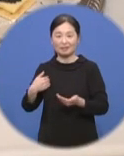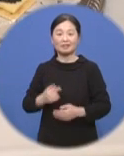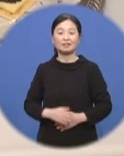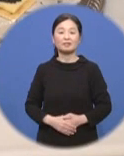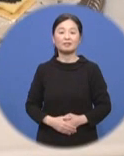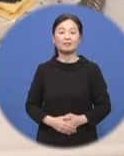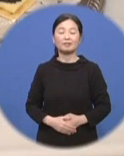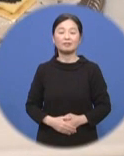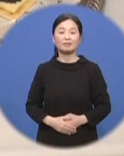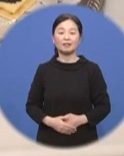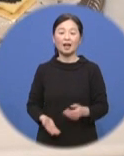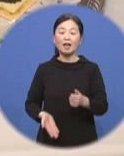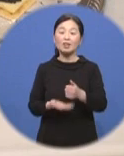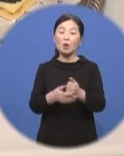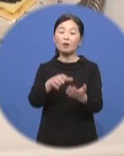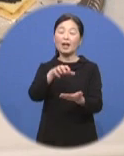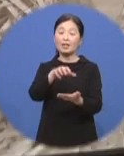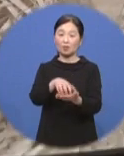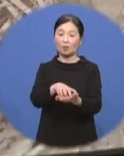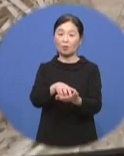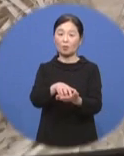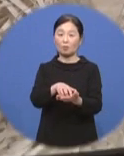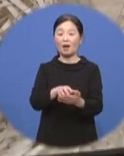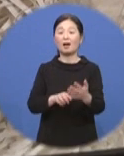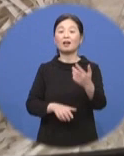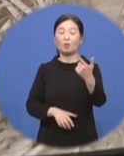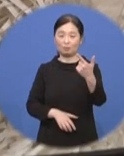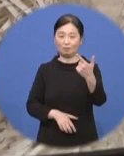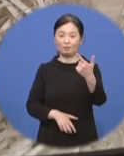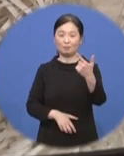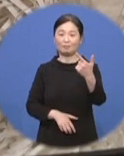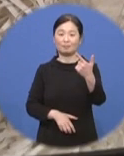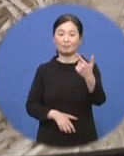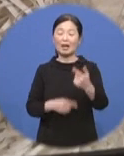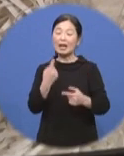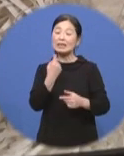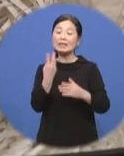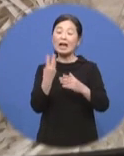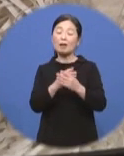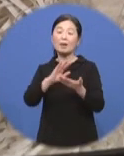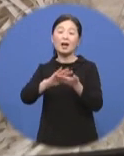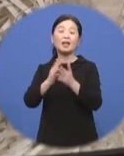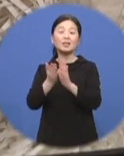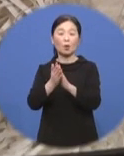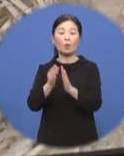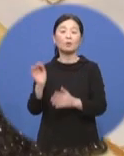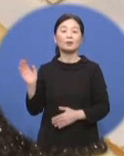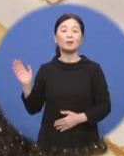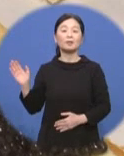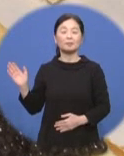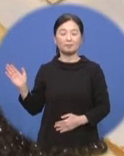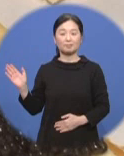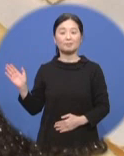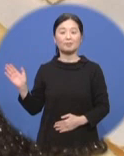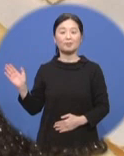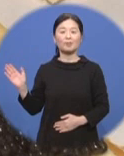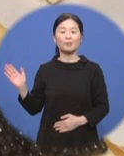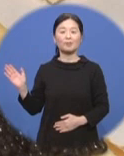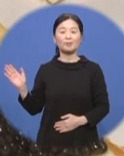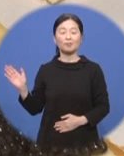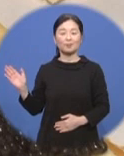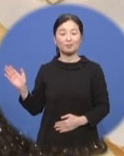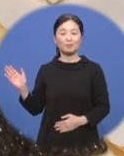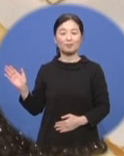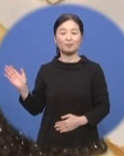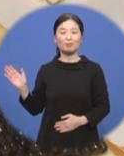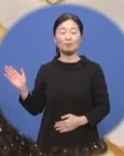審査委員奨励賞には6品目が選ばれました。白浜町の株式会社アーマリン近代がチョ